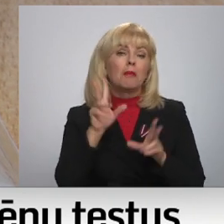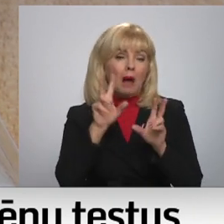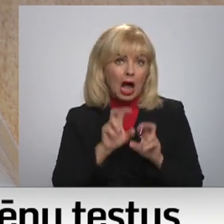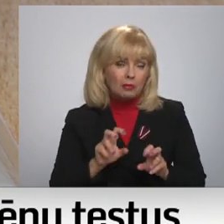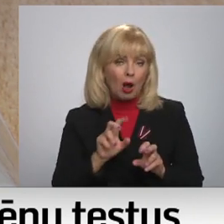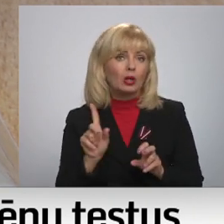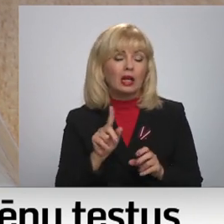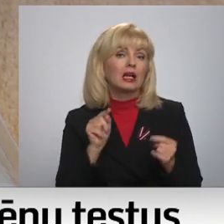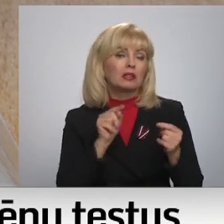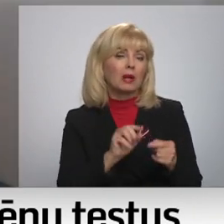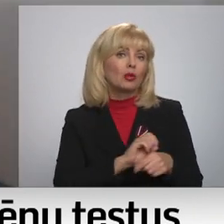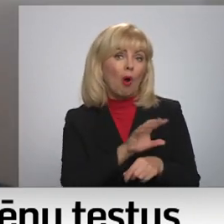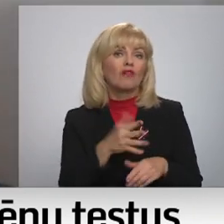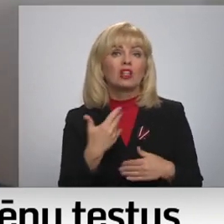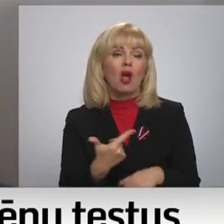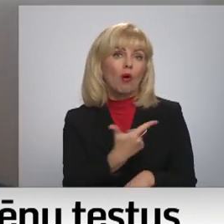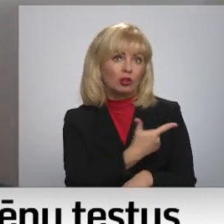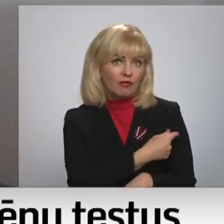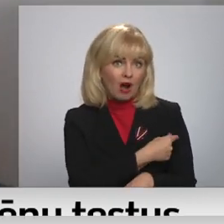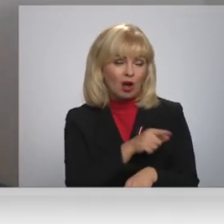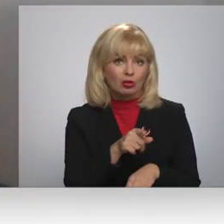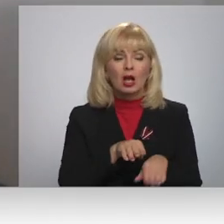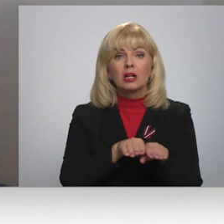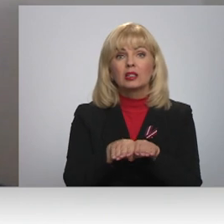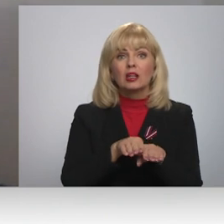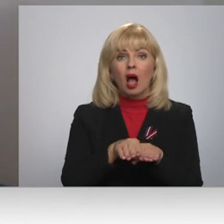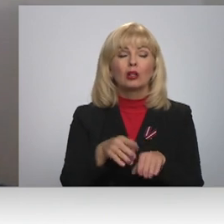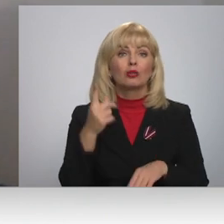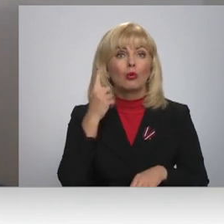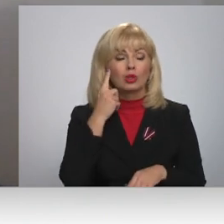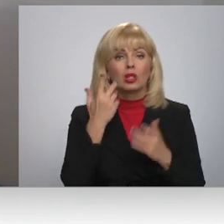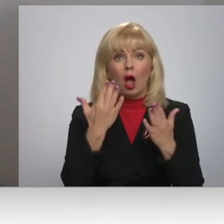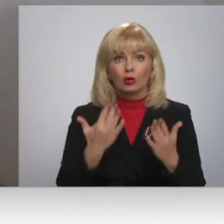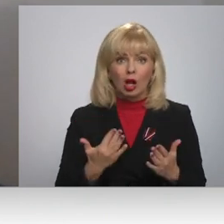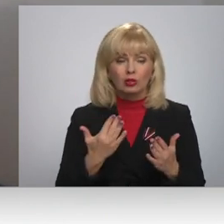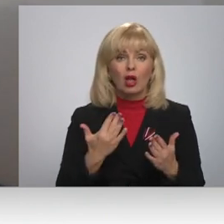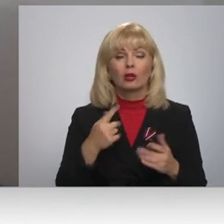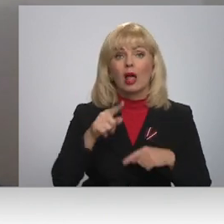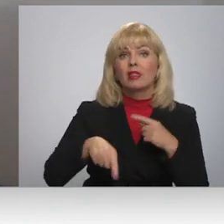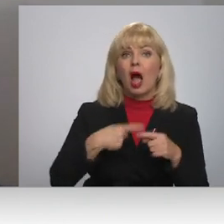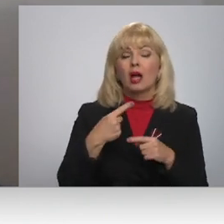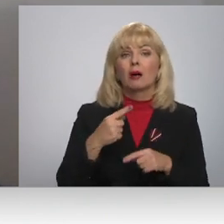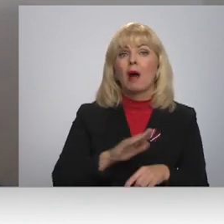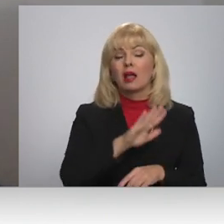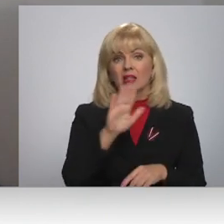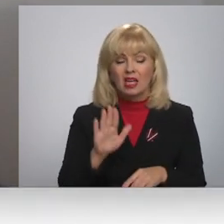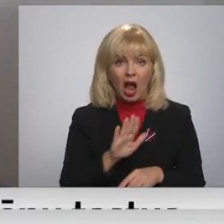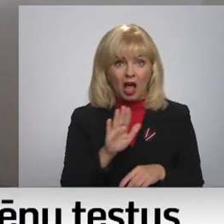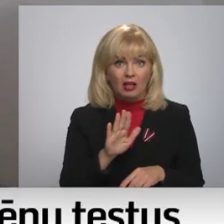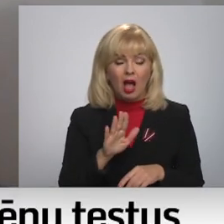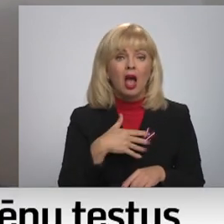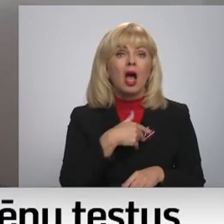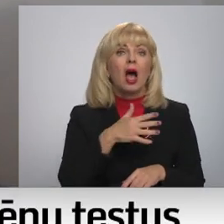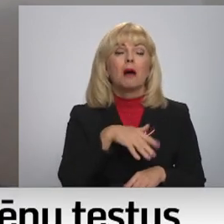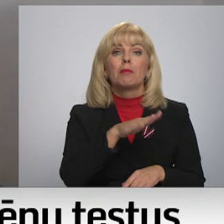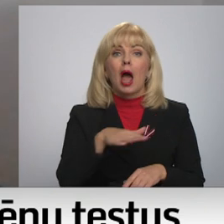Covidu vakcinētos. Salīdzinot ar pociņu testu, kad mēs uzzinām rezultātu nākamajā dienā, tad visi bērni arī inficētie